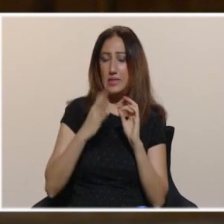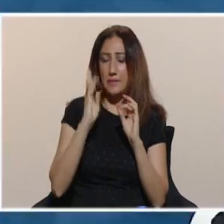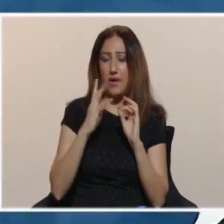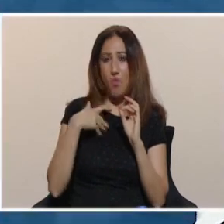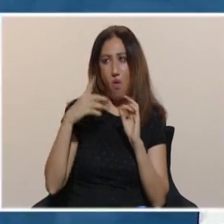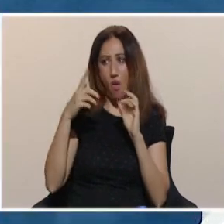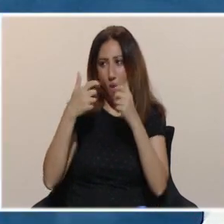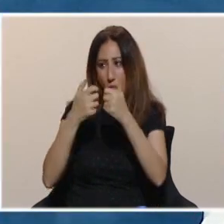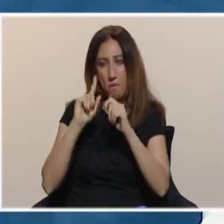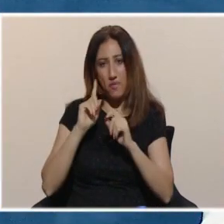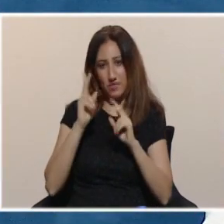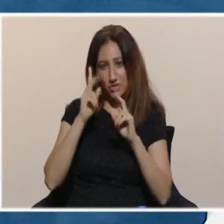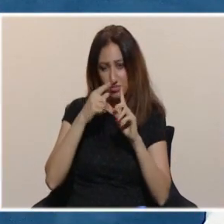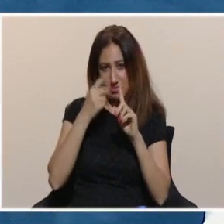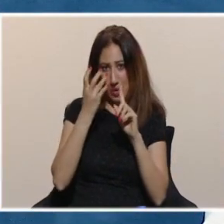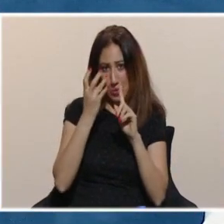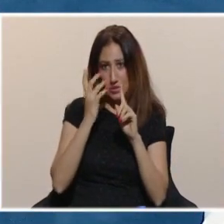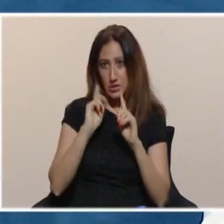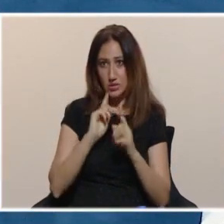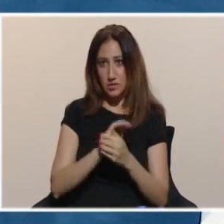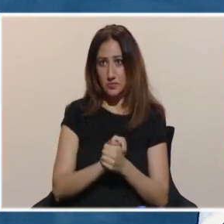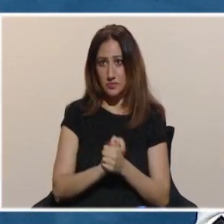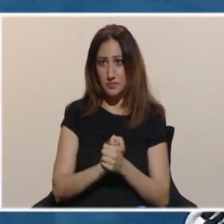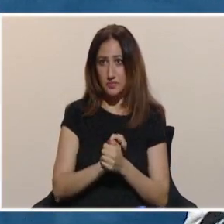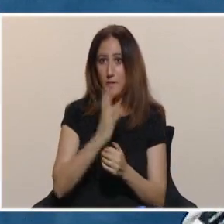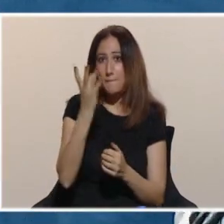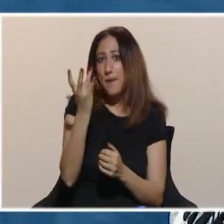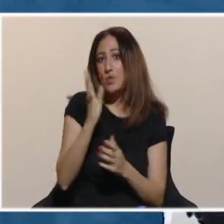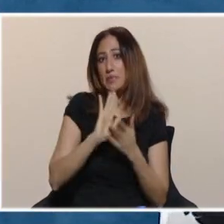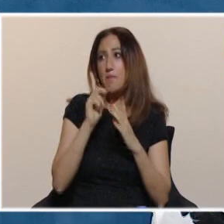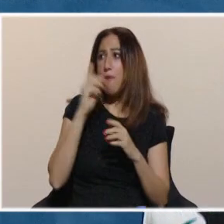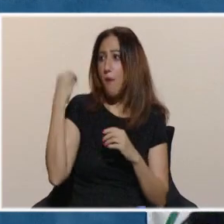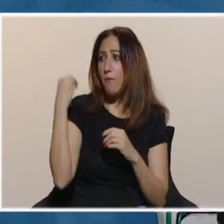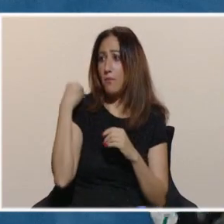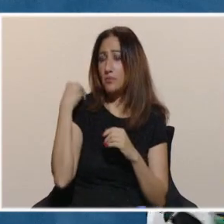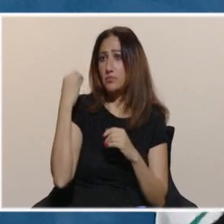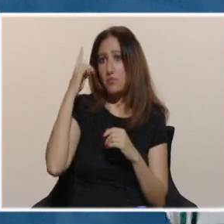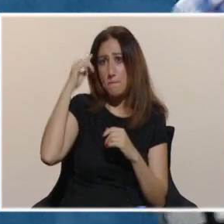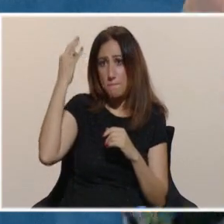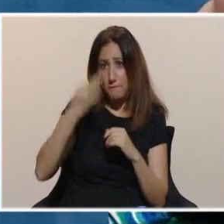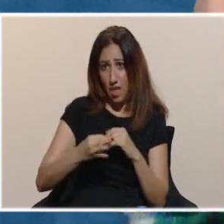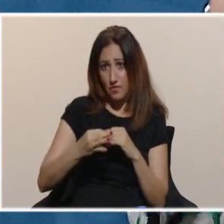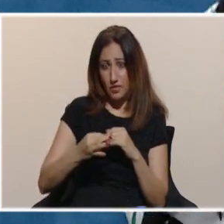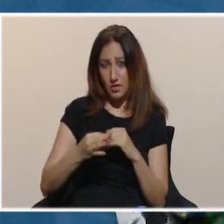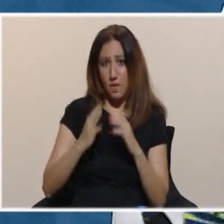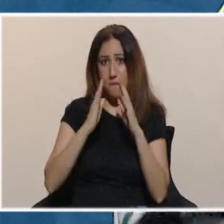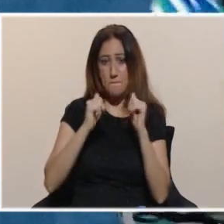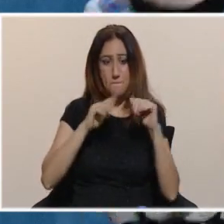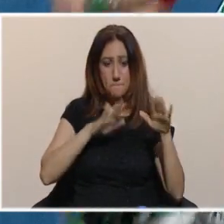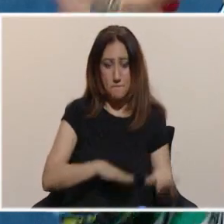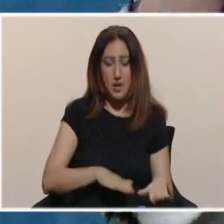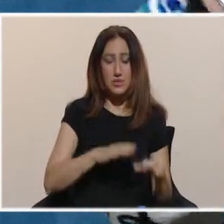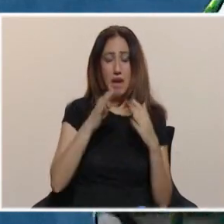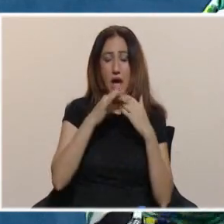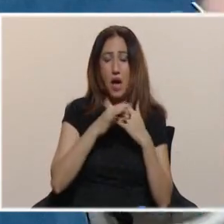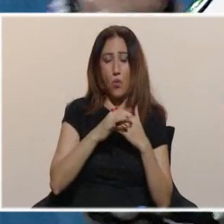لا كان جواز الجواز؟ كان هي كانت فاكره ان وجودي ان انا ارجع مصر تاني وان انا ابتدي حياه